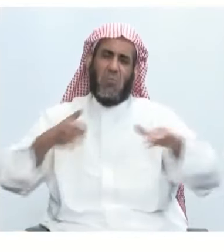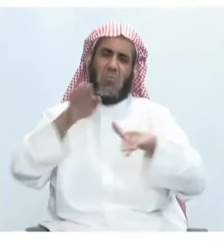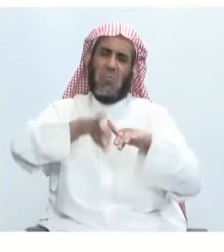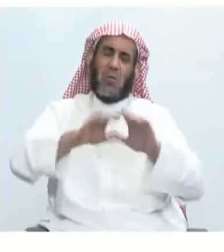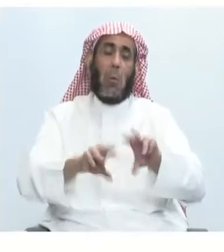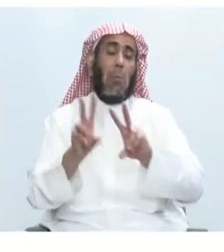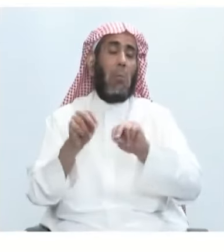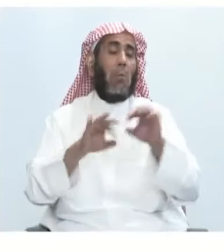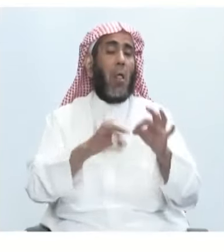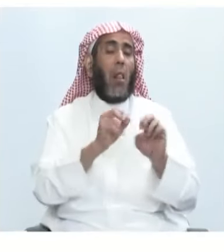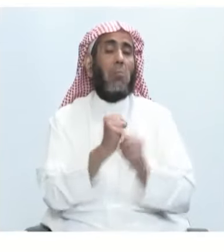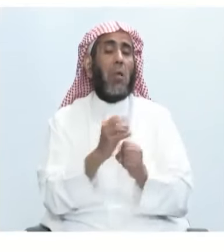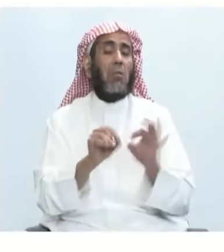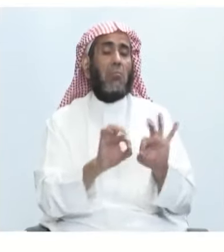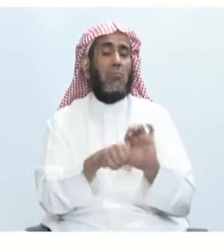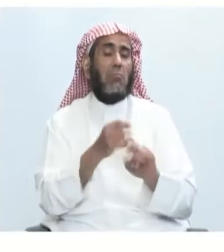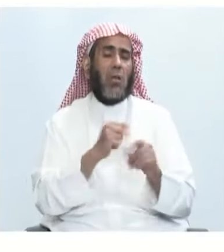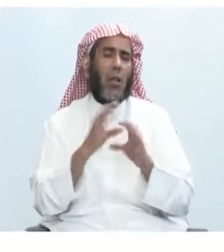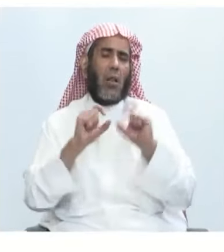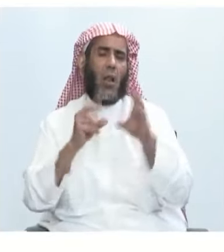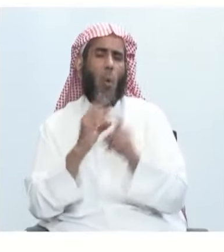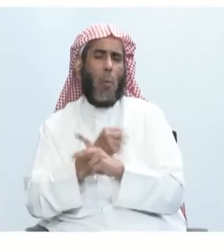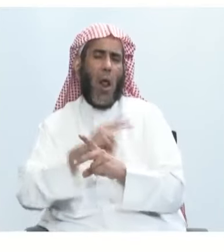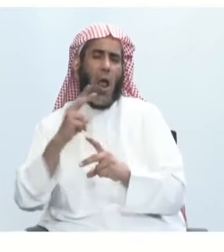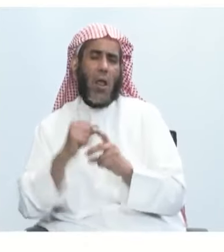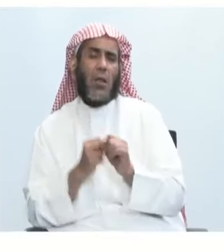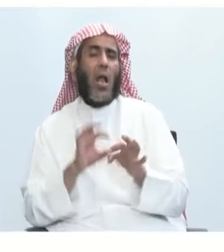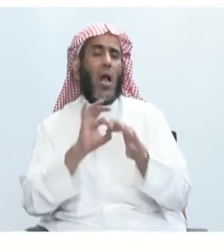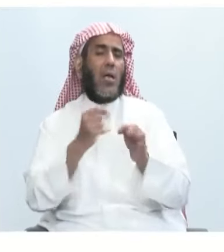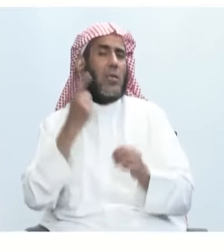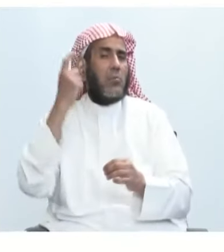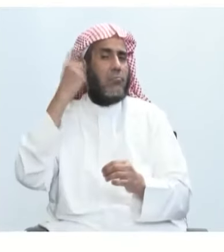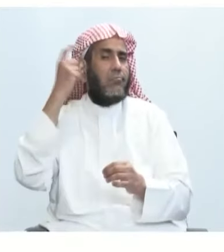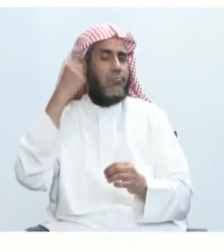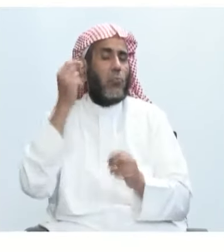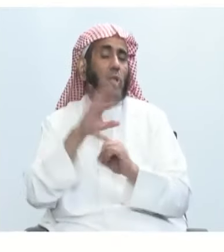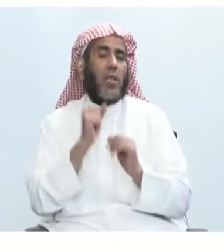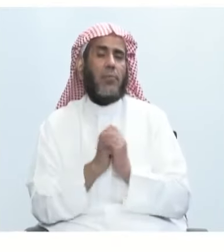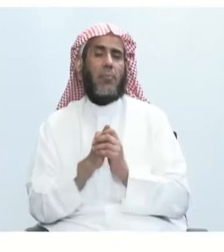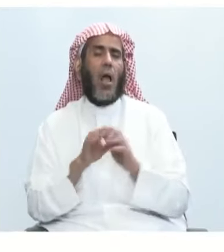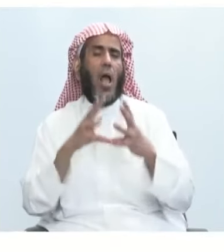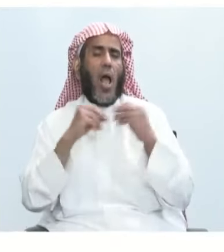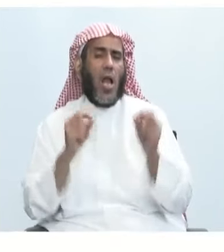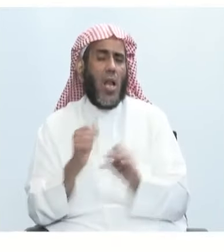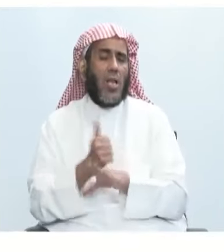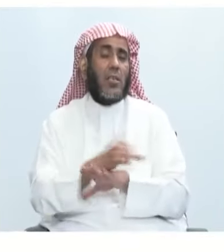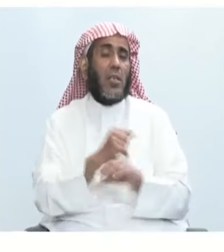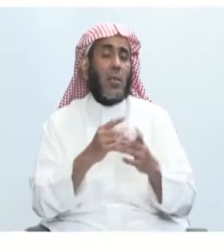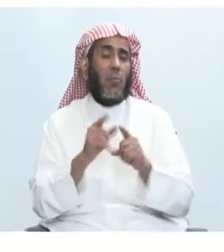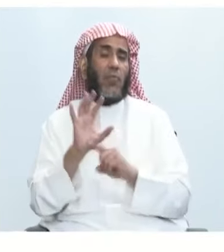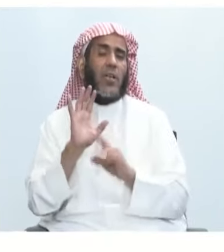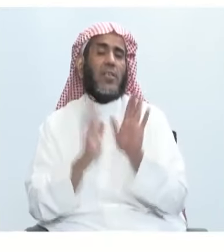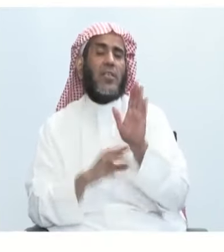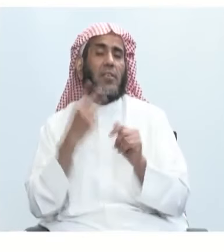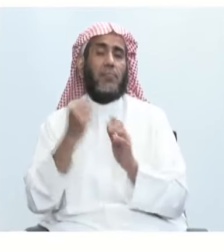والاستعارات عاشره هنا تستخدم الادله والبراهين والعبارات المنطقيه كوسائل للاقناع والتاثير حل الاساليب والوسائل الاقناعيه في نصين